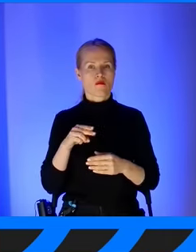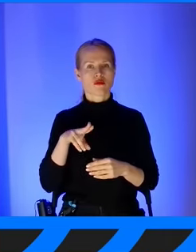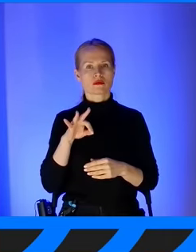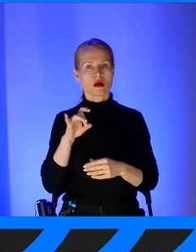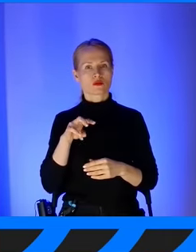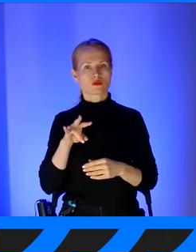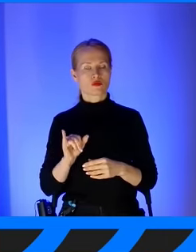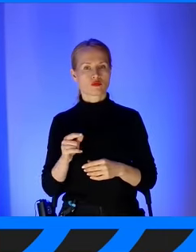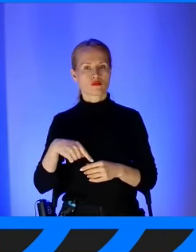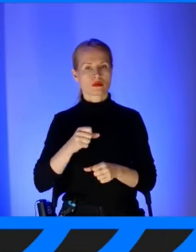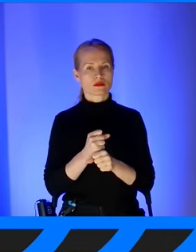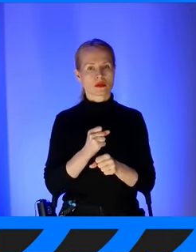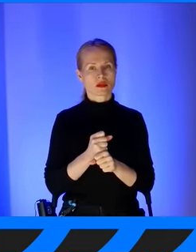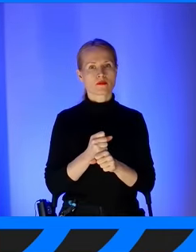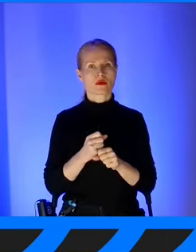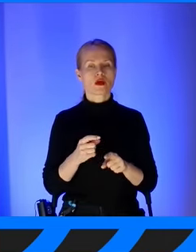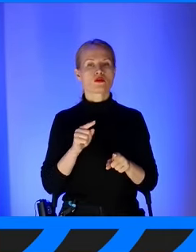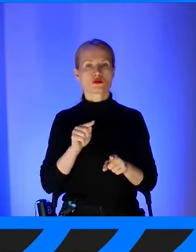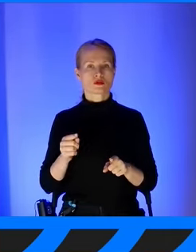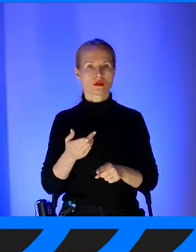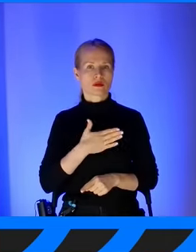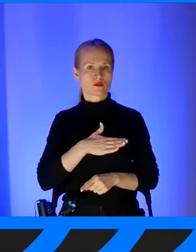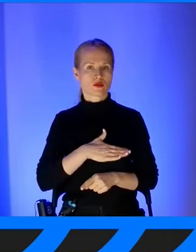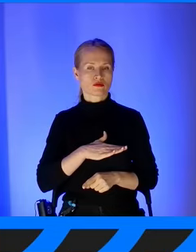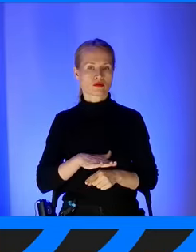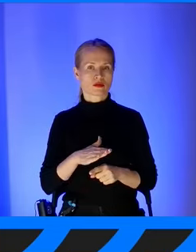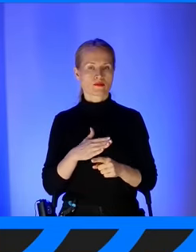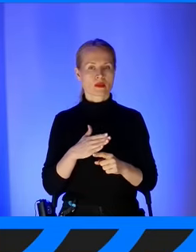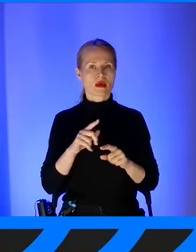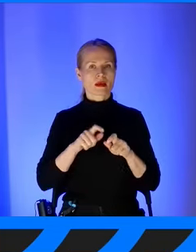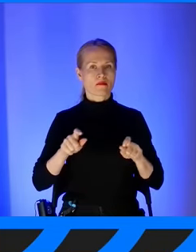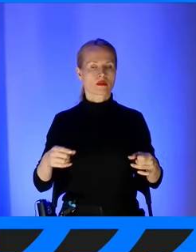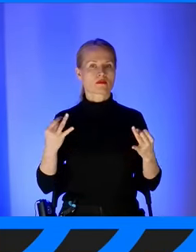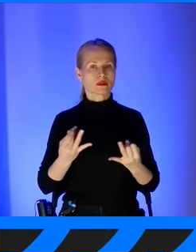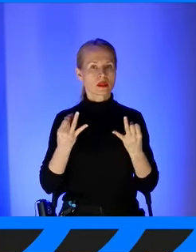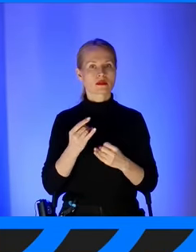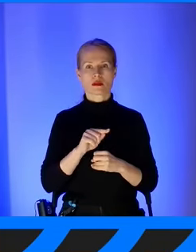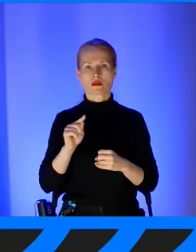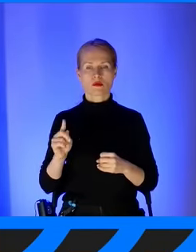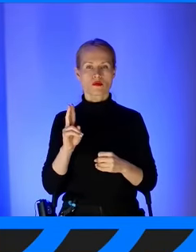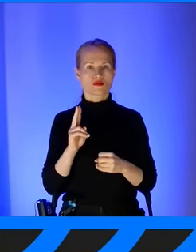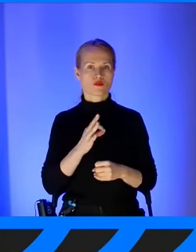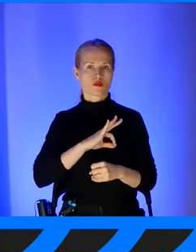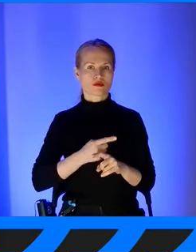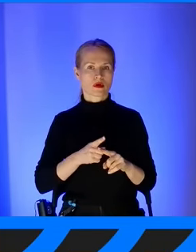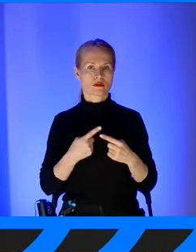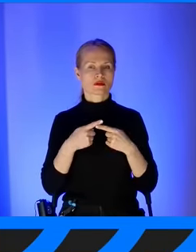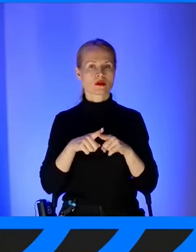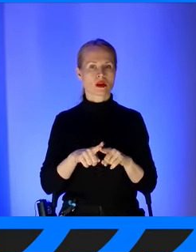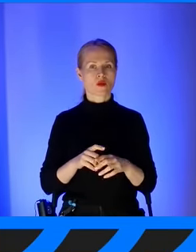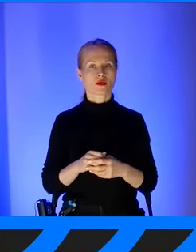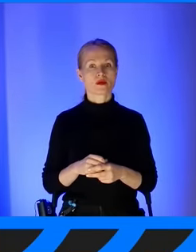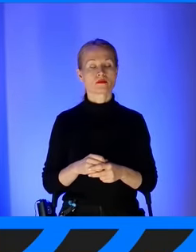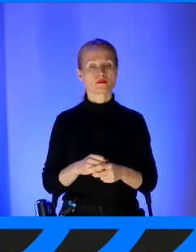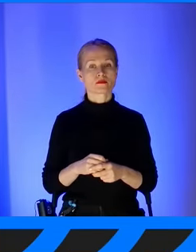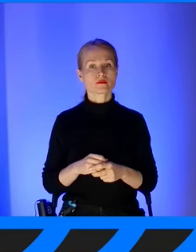деба сделаем да то есть в той области где он используется опять же ребятам интересно то есть тем кто именно этой технологией пользуется вот а